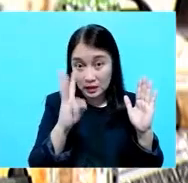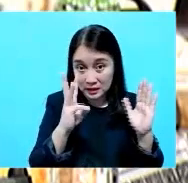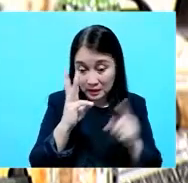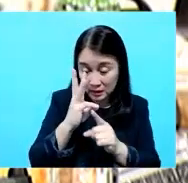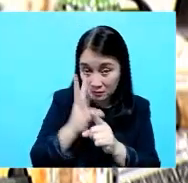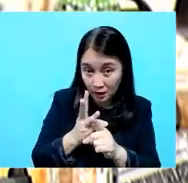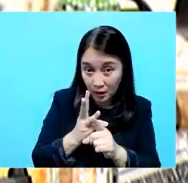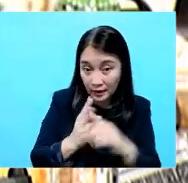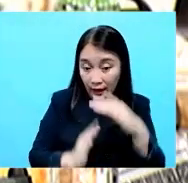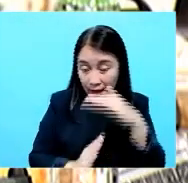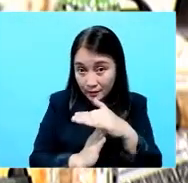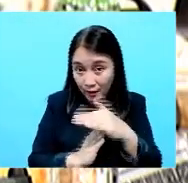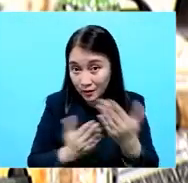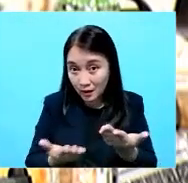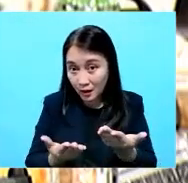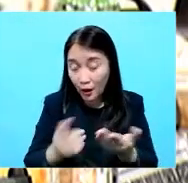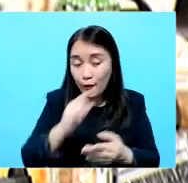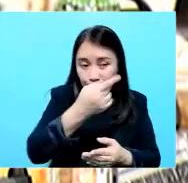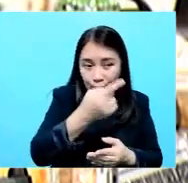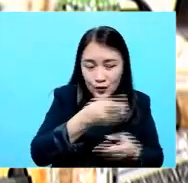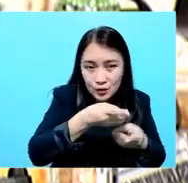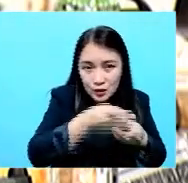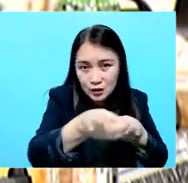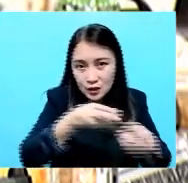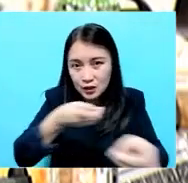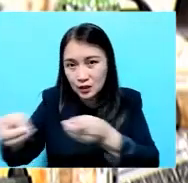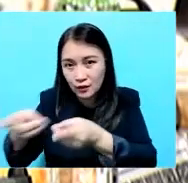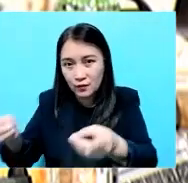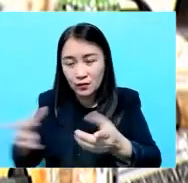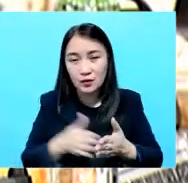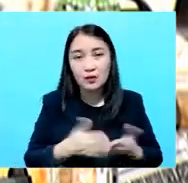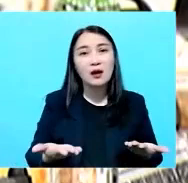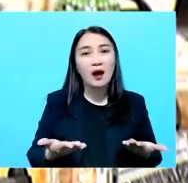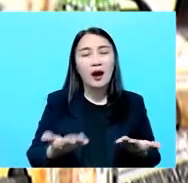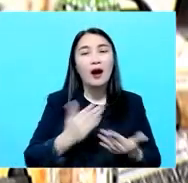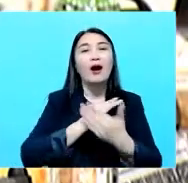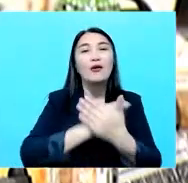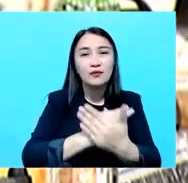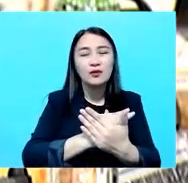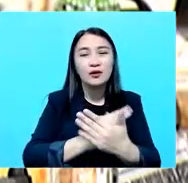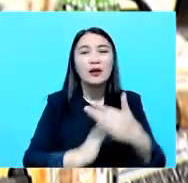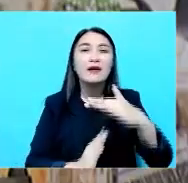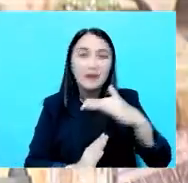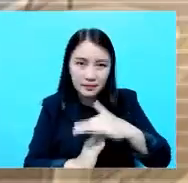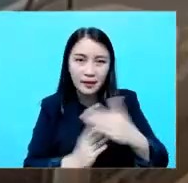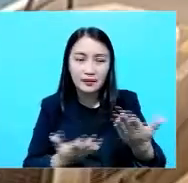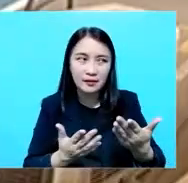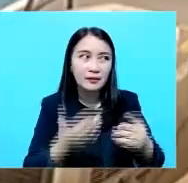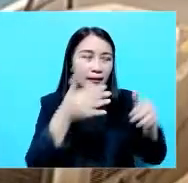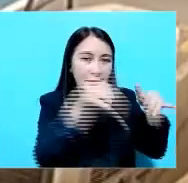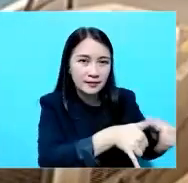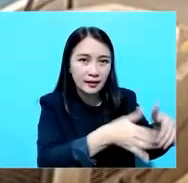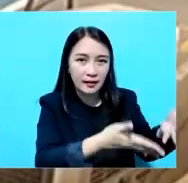items natin, nauuna po yun na dinidistribute natin so that we also avoid expiries in our warehouses.